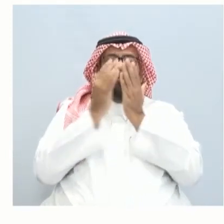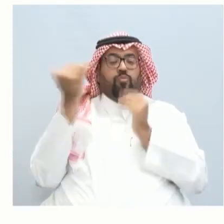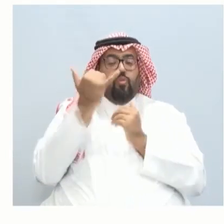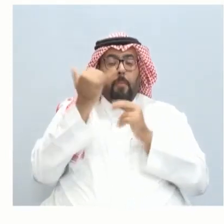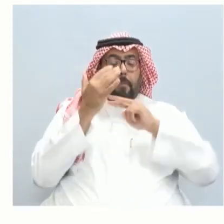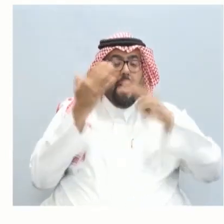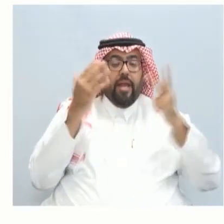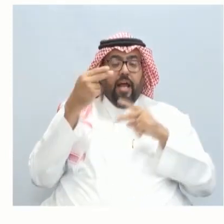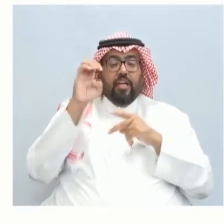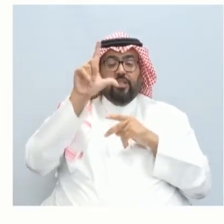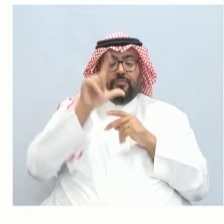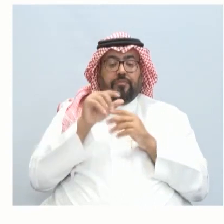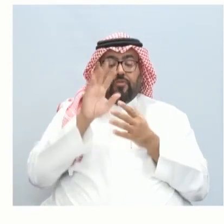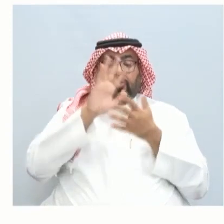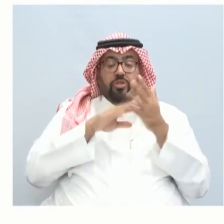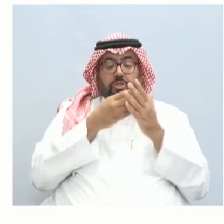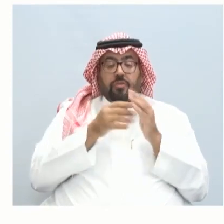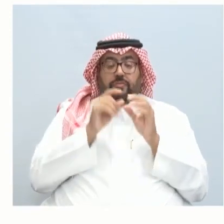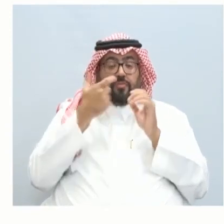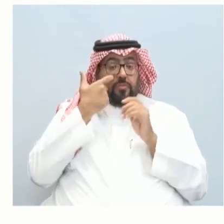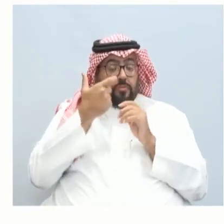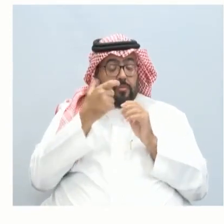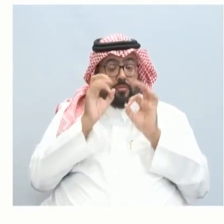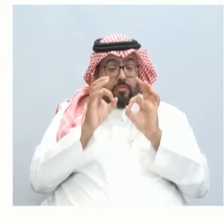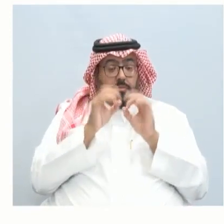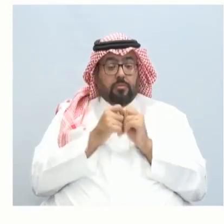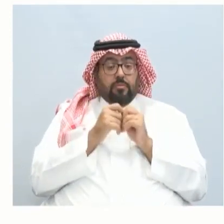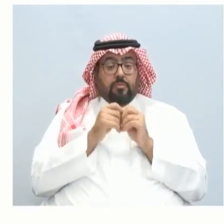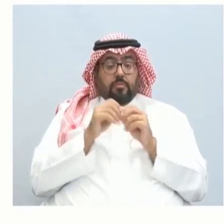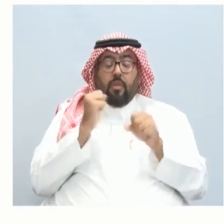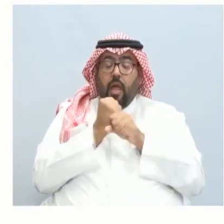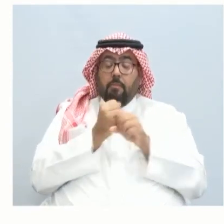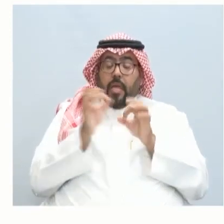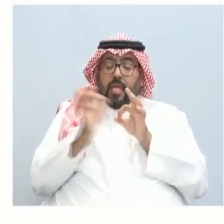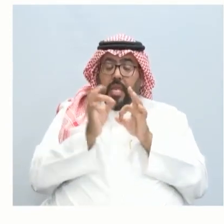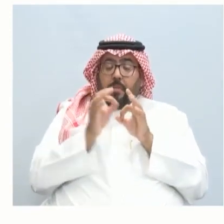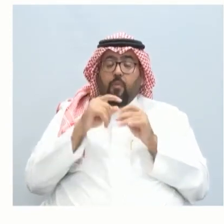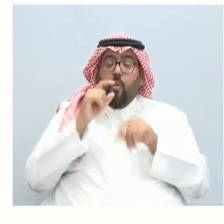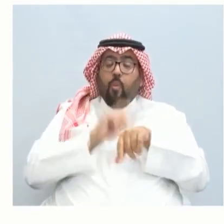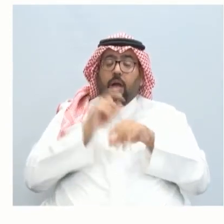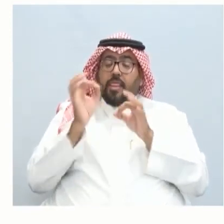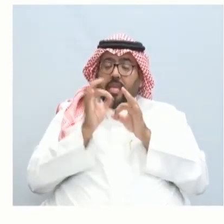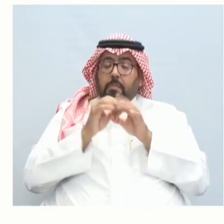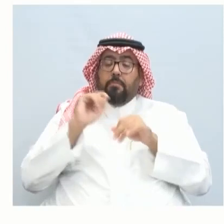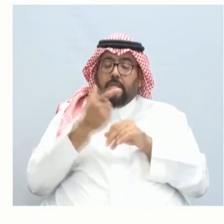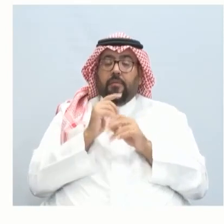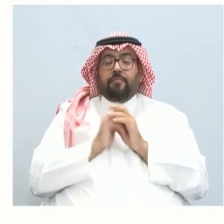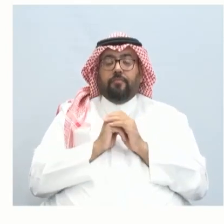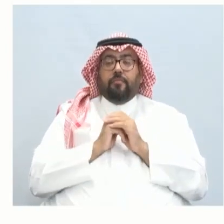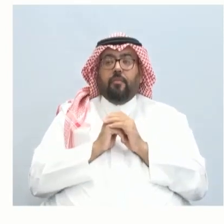الغير عاجل يوضع في الجدول ويركز عليه وينفذ في اقرب وقت ممكن اذا